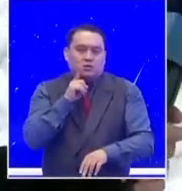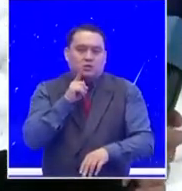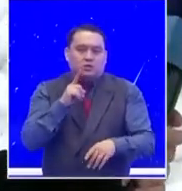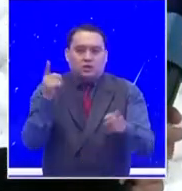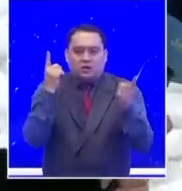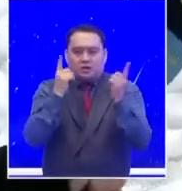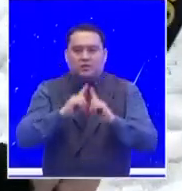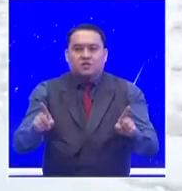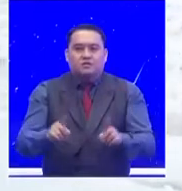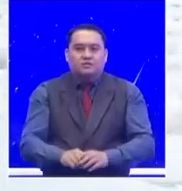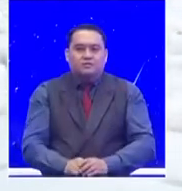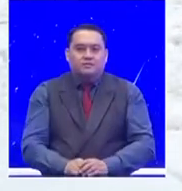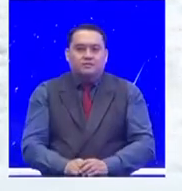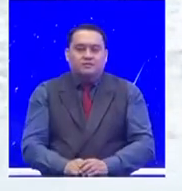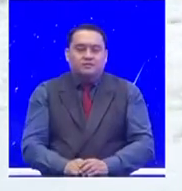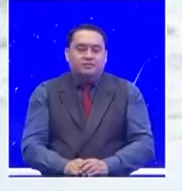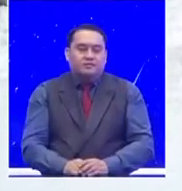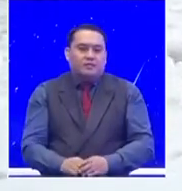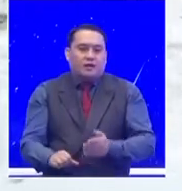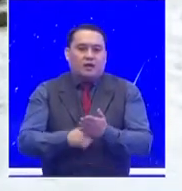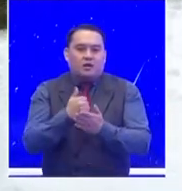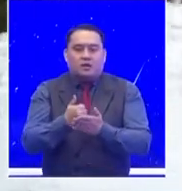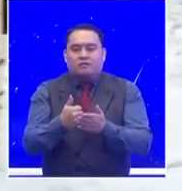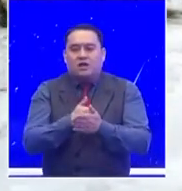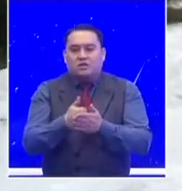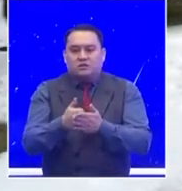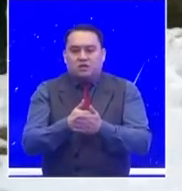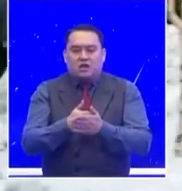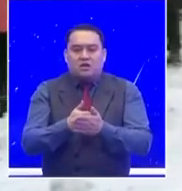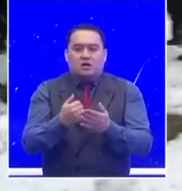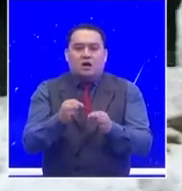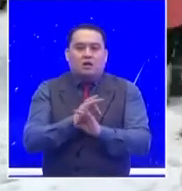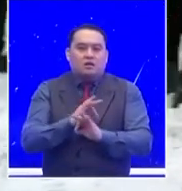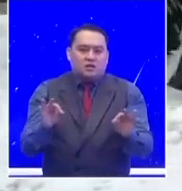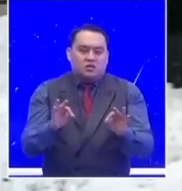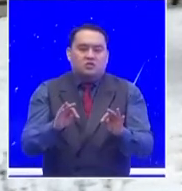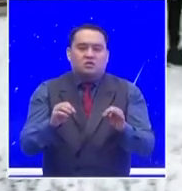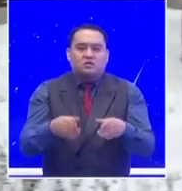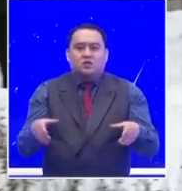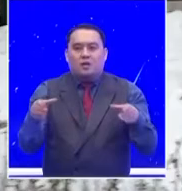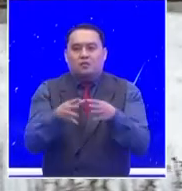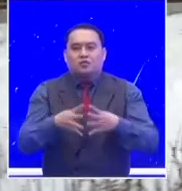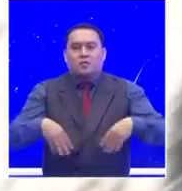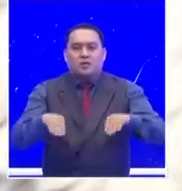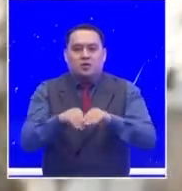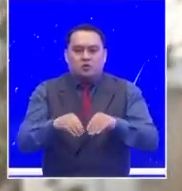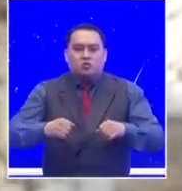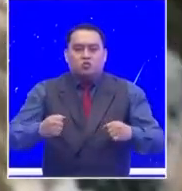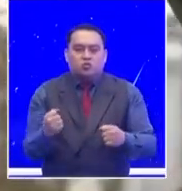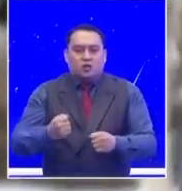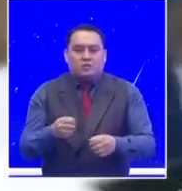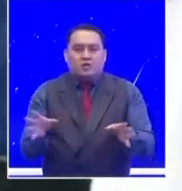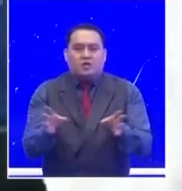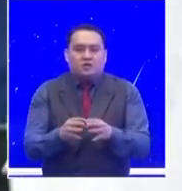креативом. Главное достижение снежного мероприятия – это просто отличный повод, чтобы собраться всей семьей, с друзьями и вместе